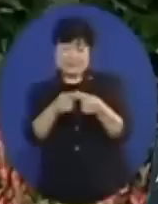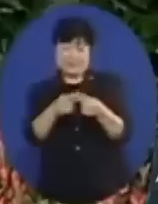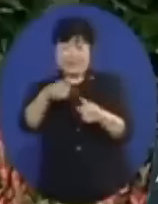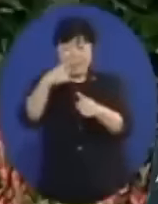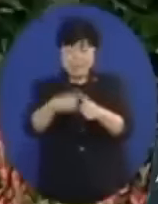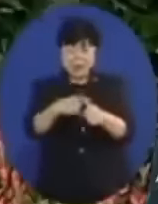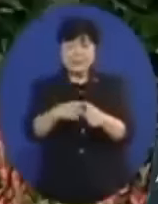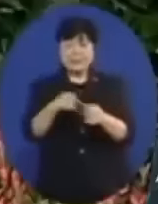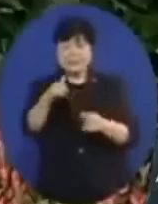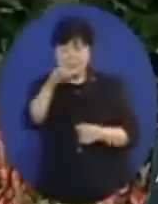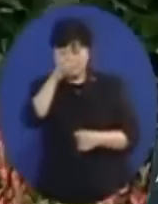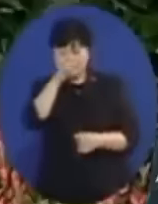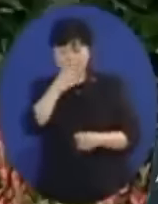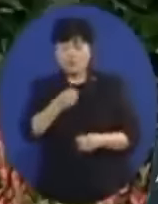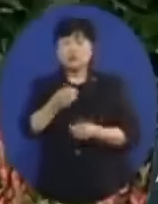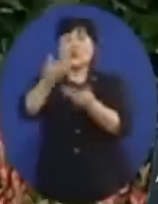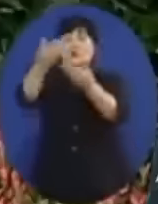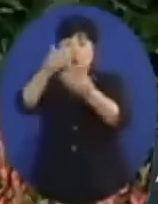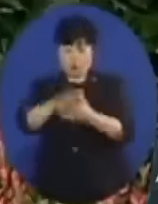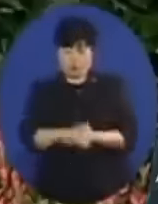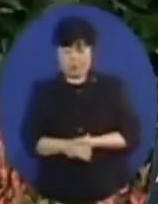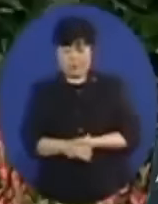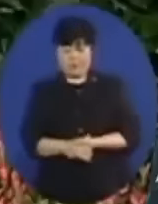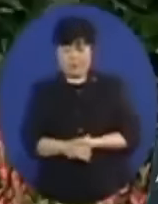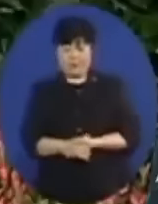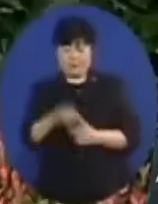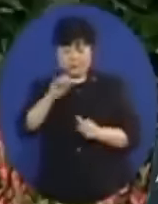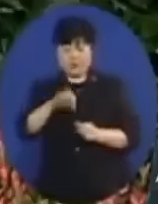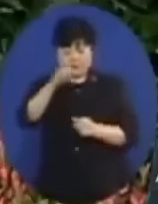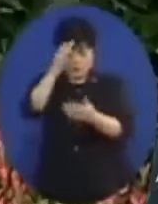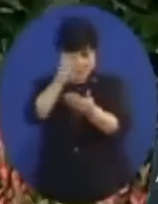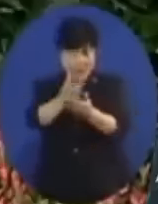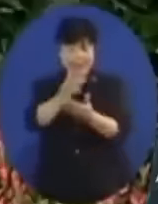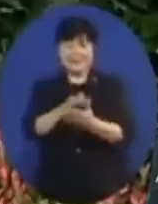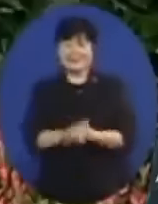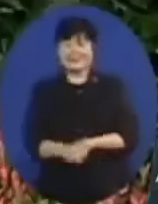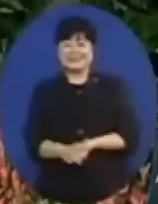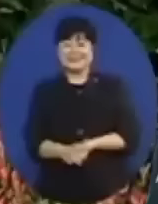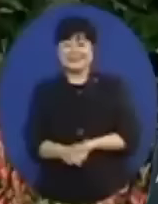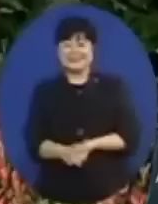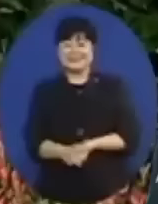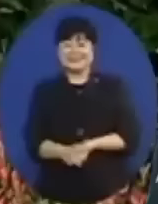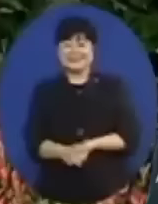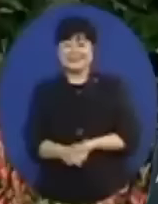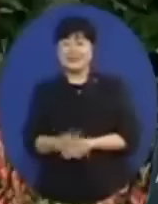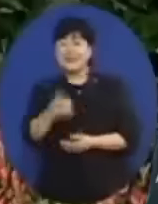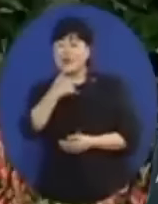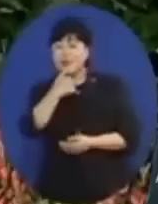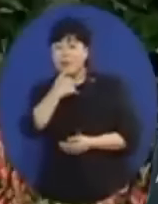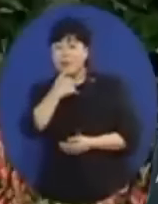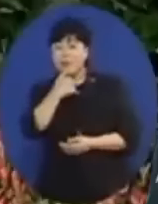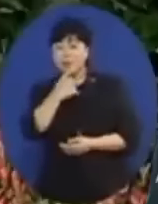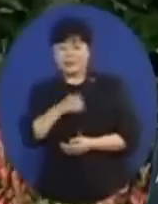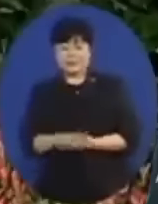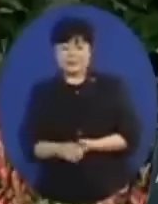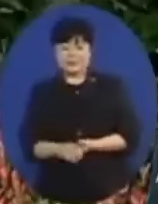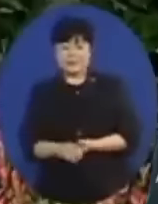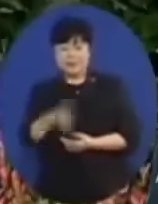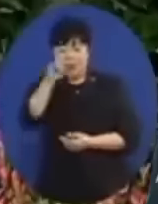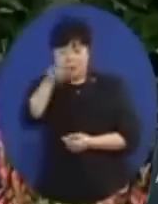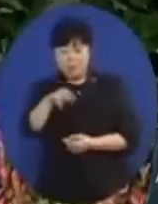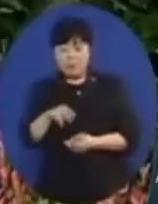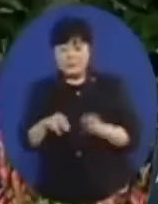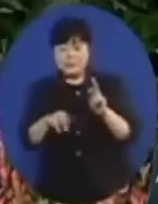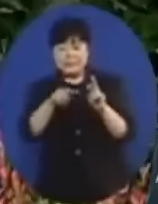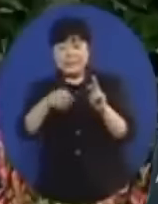박해하는 이조차 축복하고 저주하지 말라고 하는 것입니다. 로마서 12장 14절에 너희를